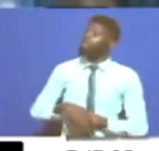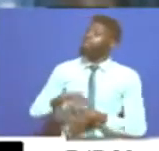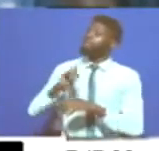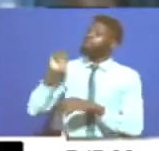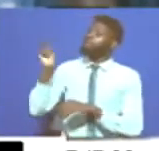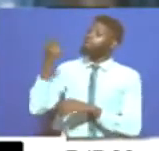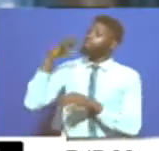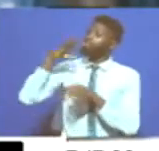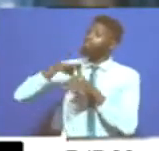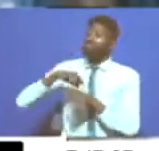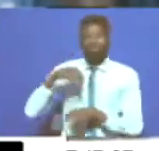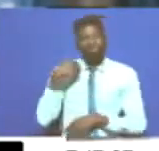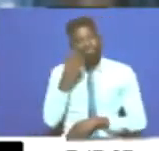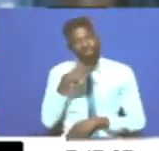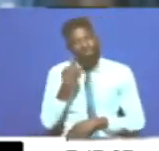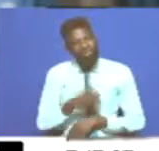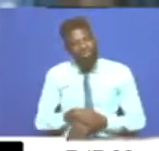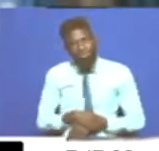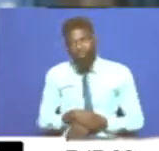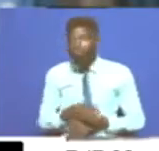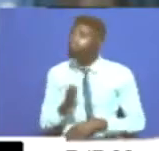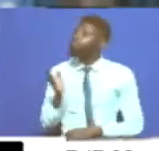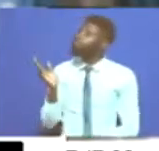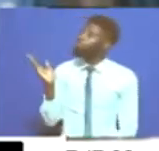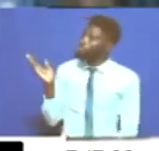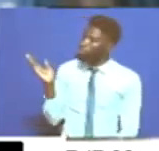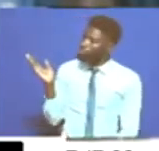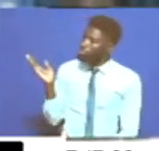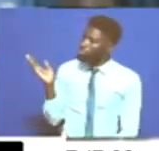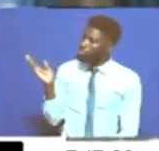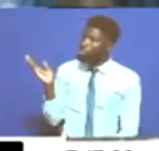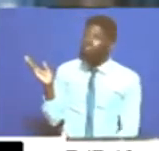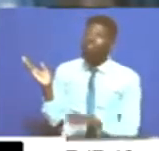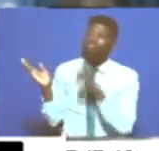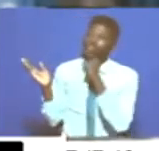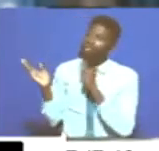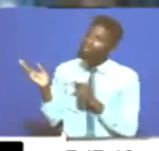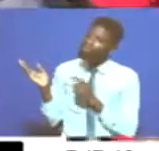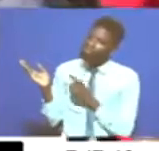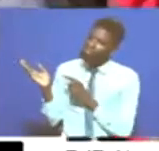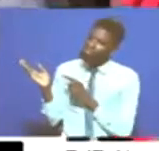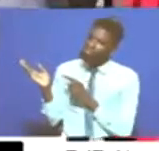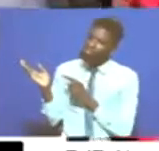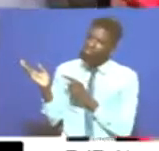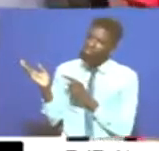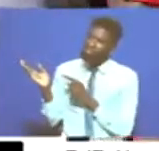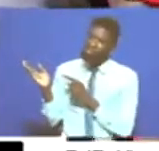Mgani? Huyu? Huyu jamaa? Huyu afunza kuku?